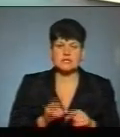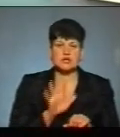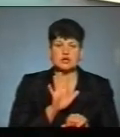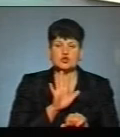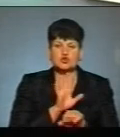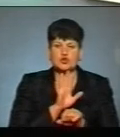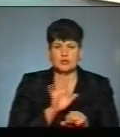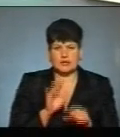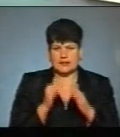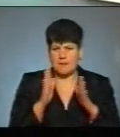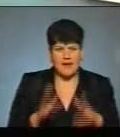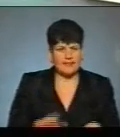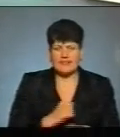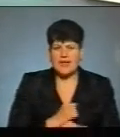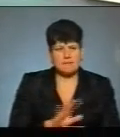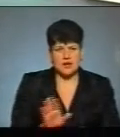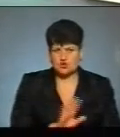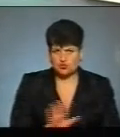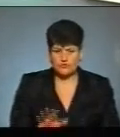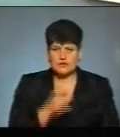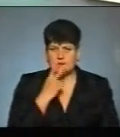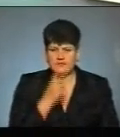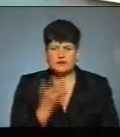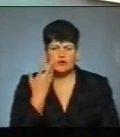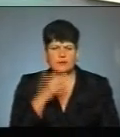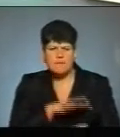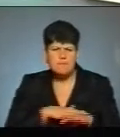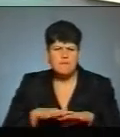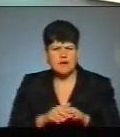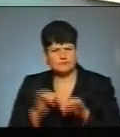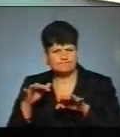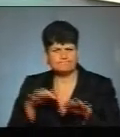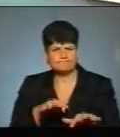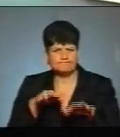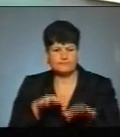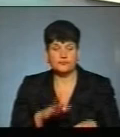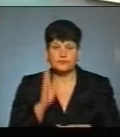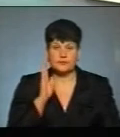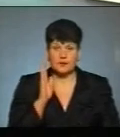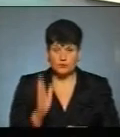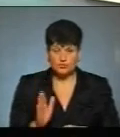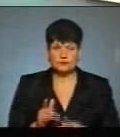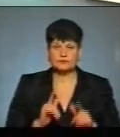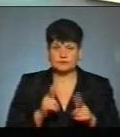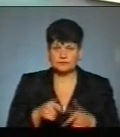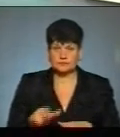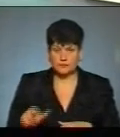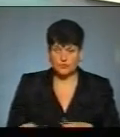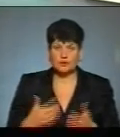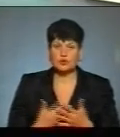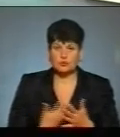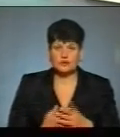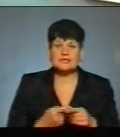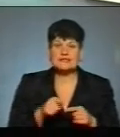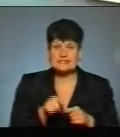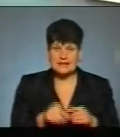не працюють, і вони передбачені на момент масової госпіталізації, масової поступлення пацієнтів. Тобто